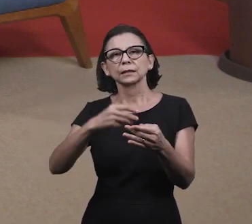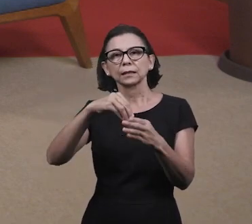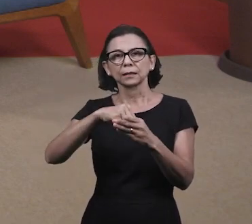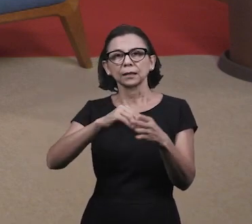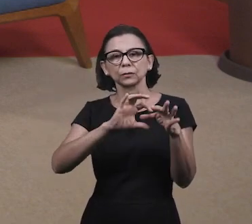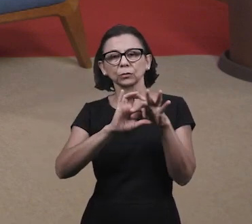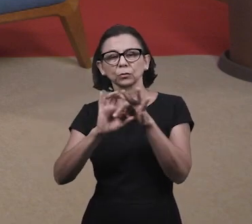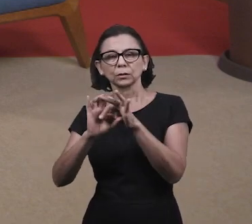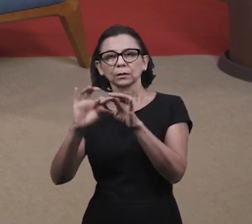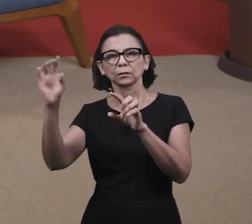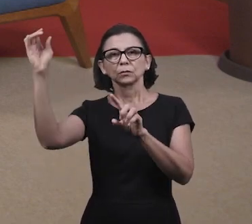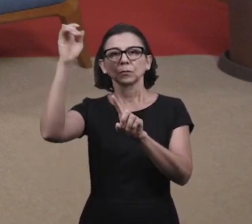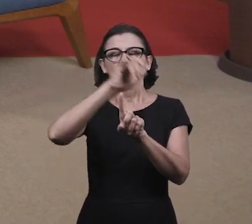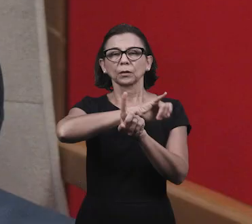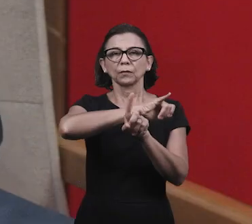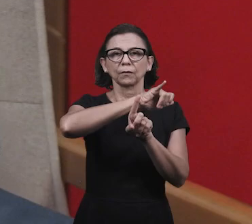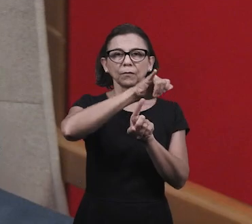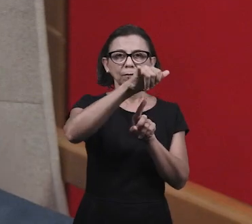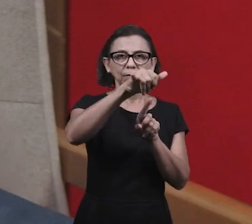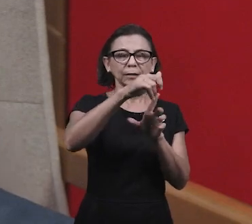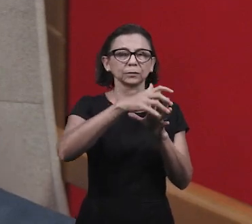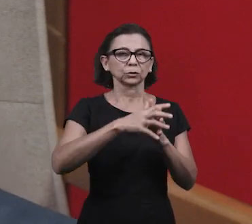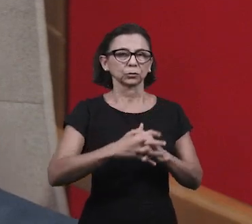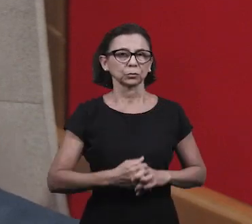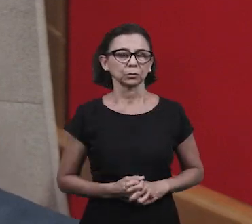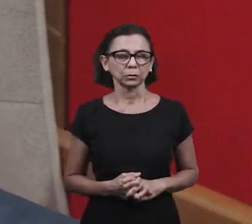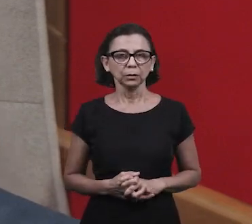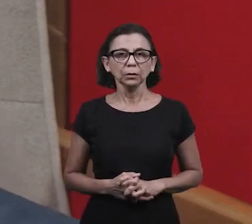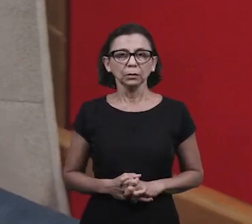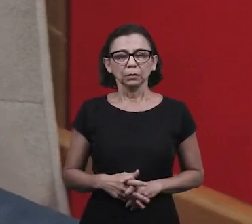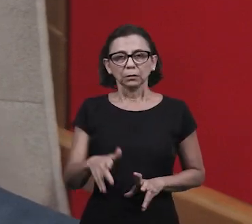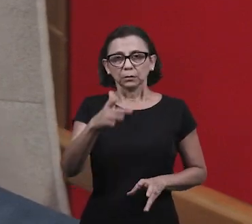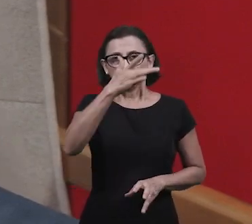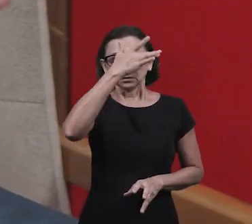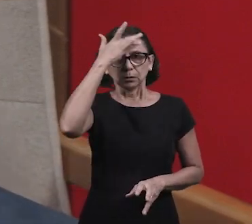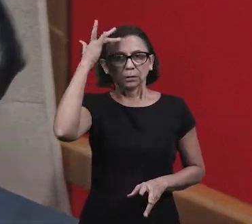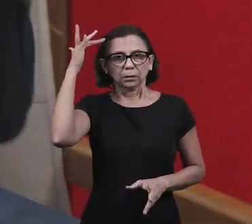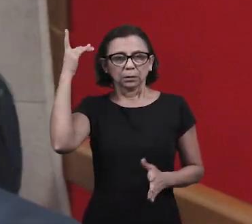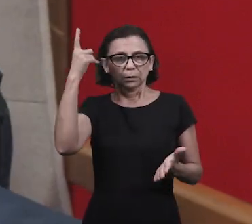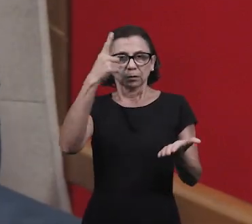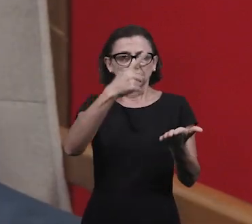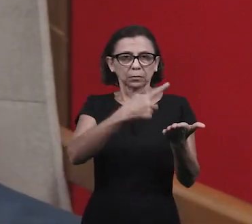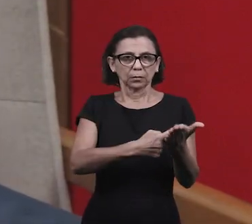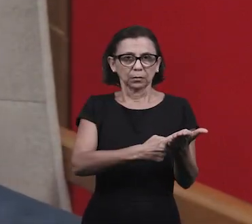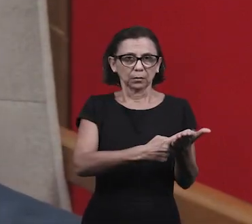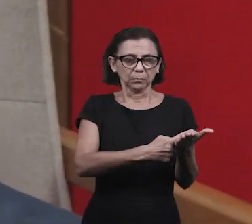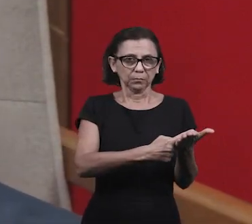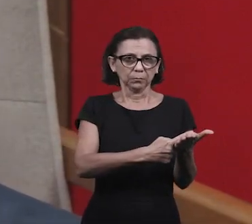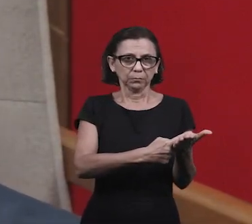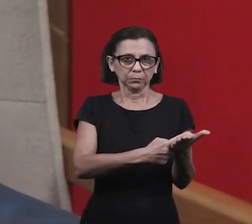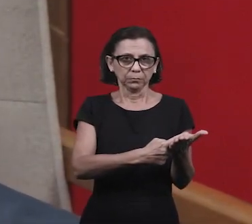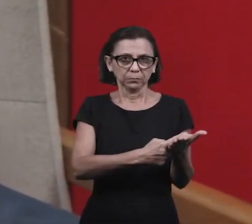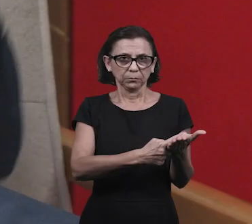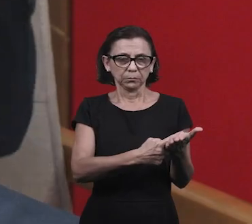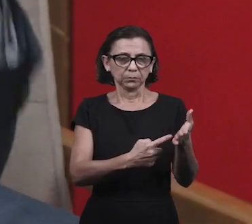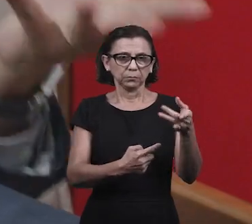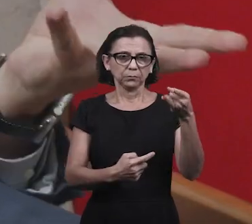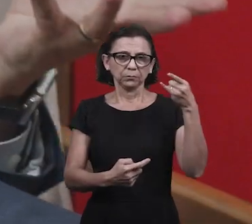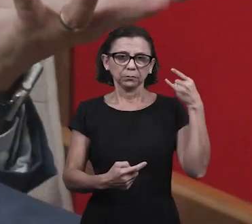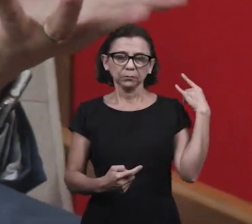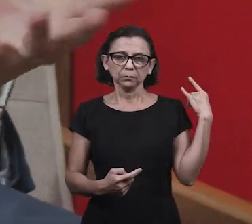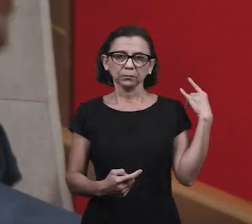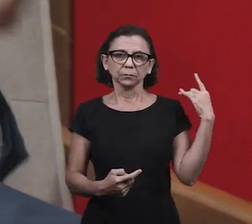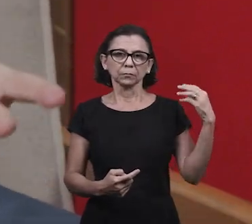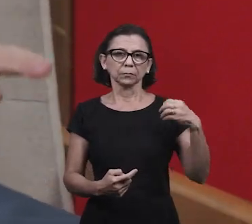prophétique de l'engagement, du pacte que l'homme fait avec sa propre chair, avec son